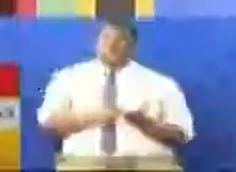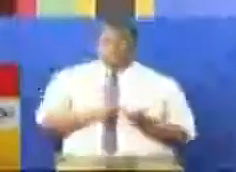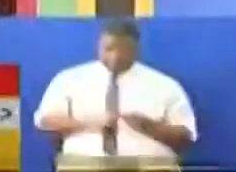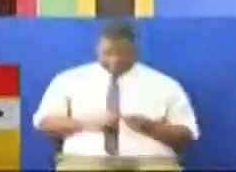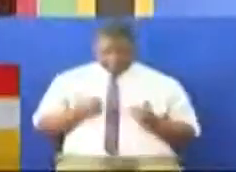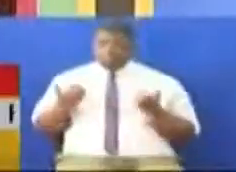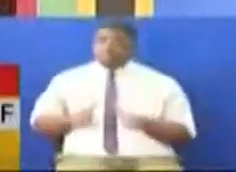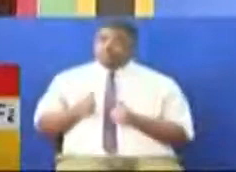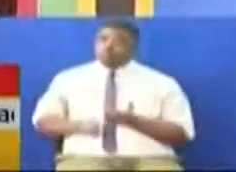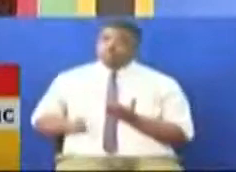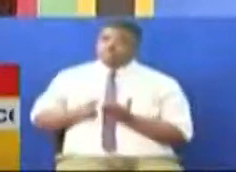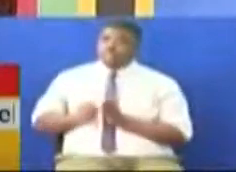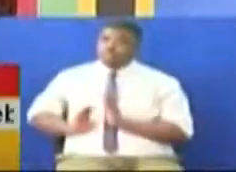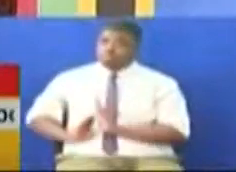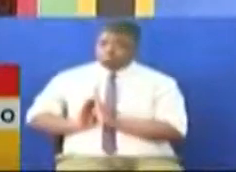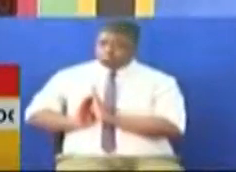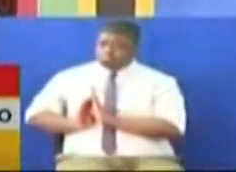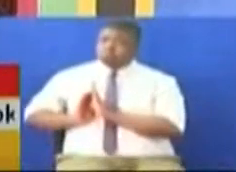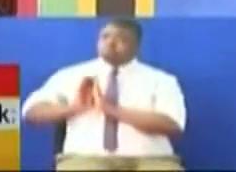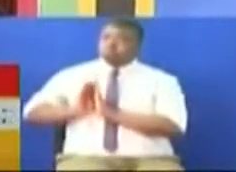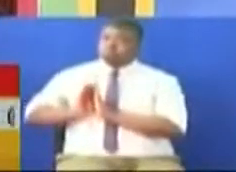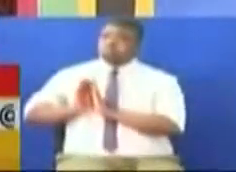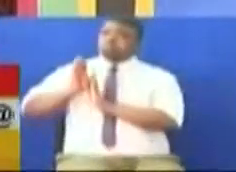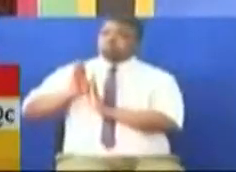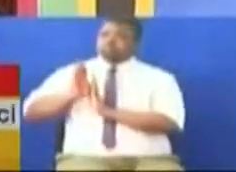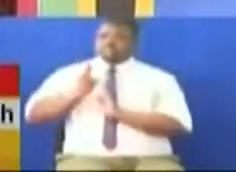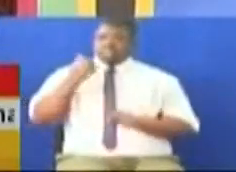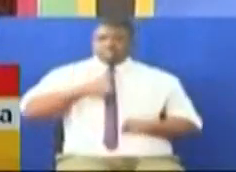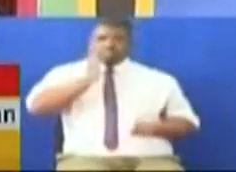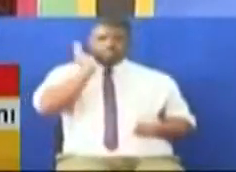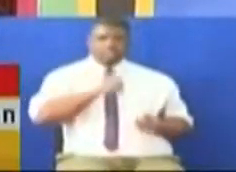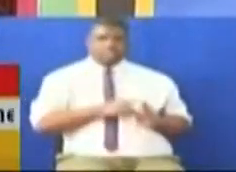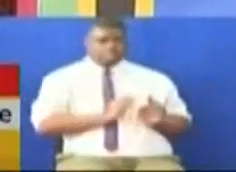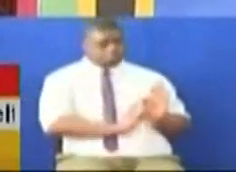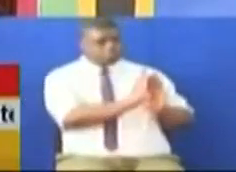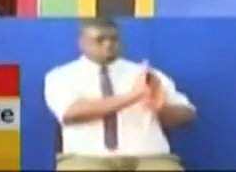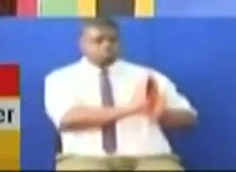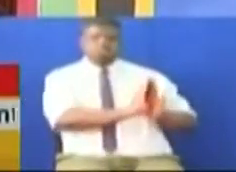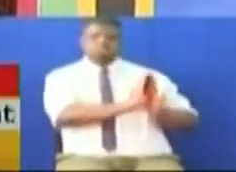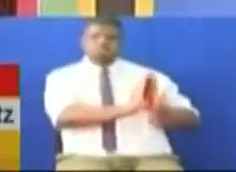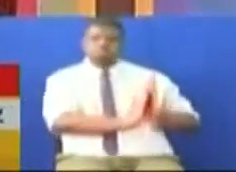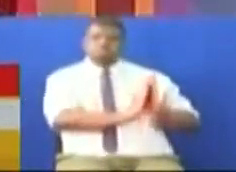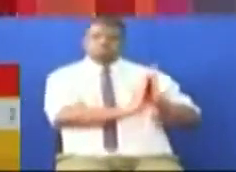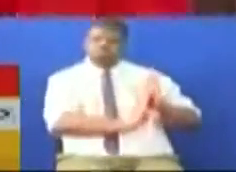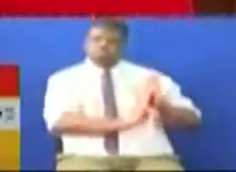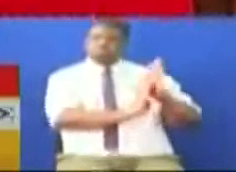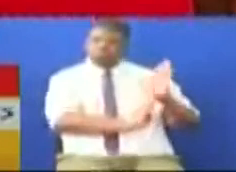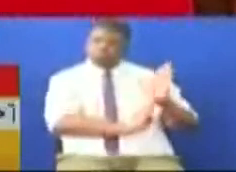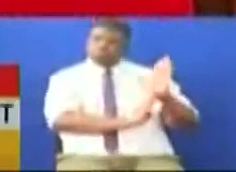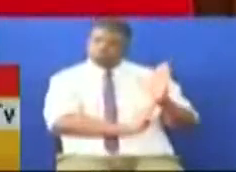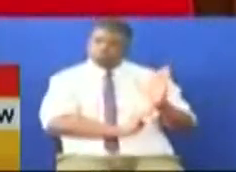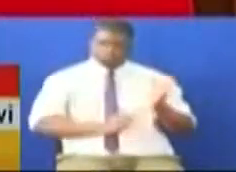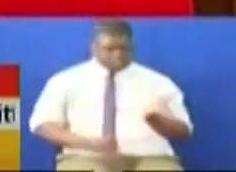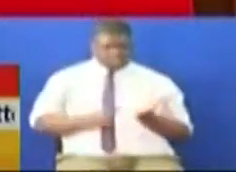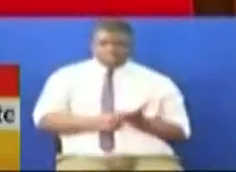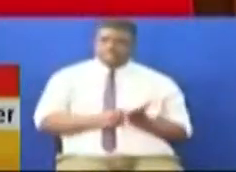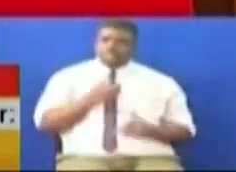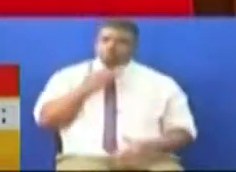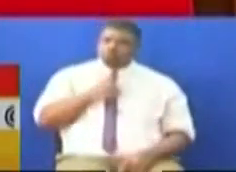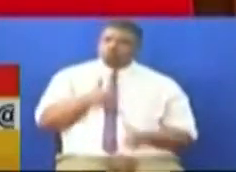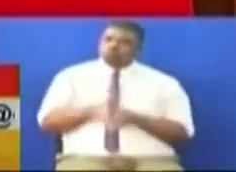zao zinazidi kupanda siku hadi siku, na serikali imeshindwa kuchukua hatua wakati kunaonyesha kulikuwa na udanganyifu mkubwa katika kuhakikisha kwamba